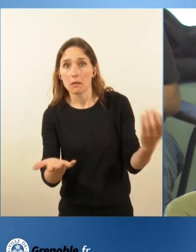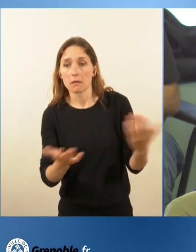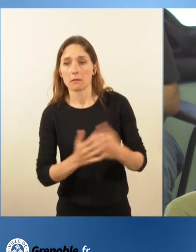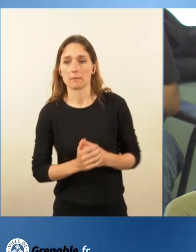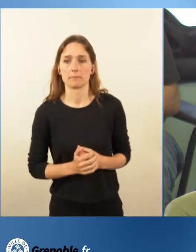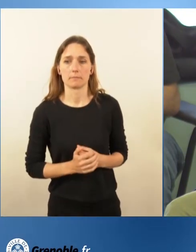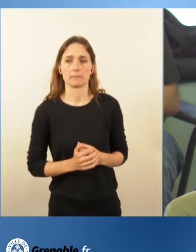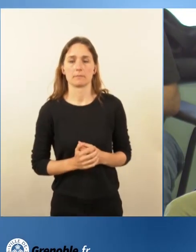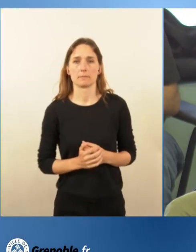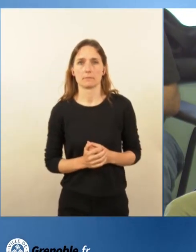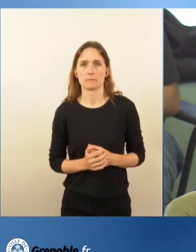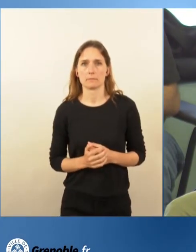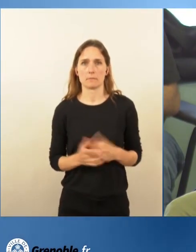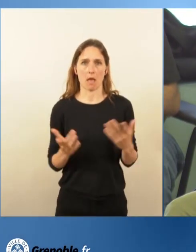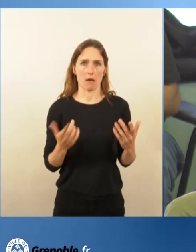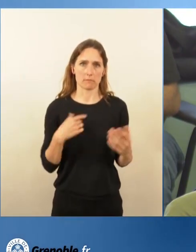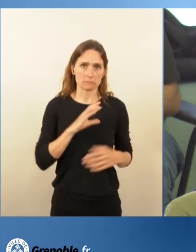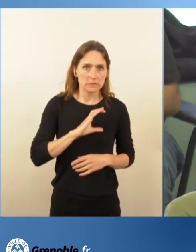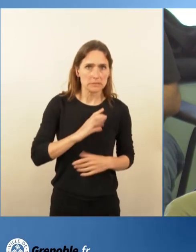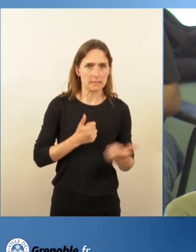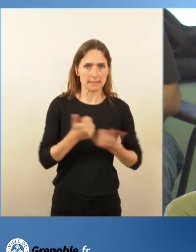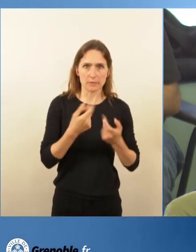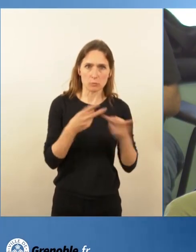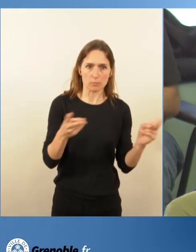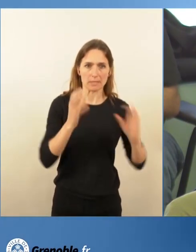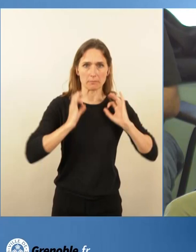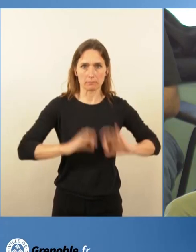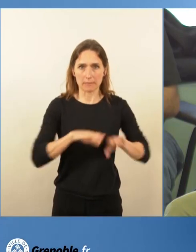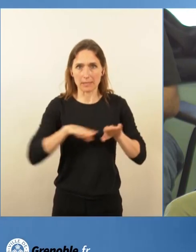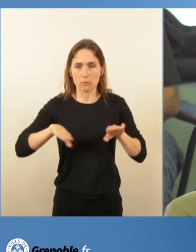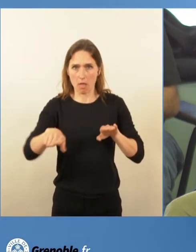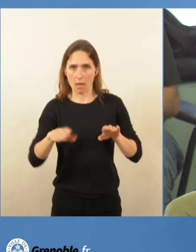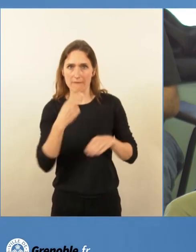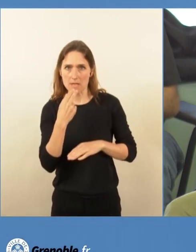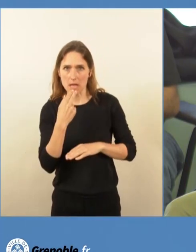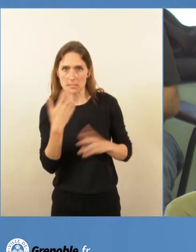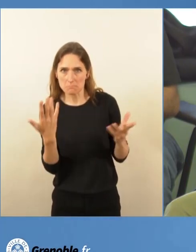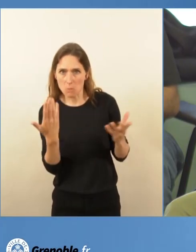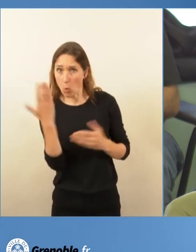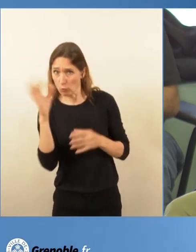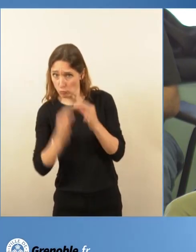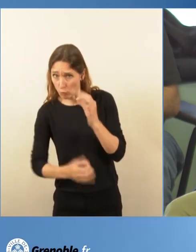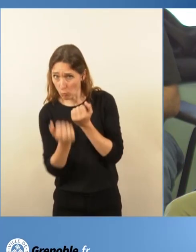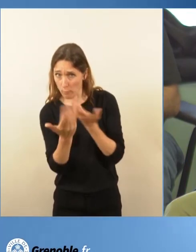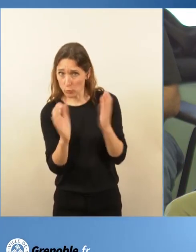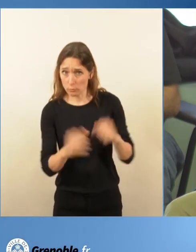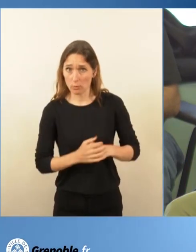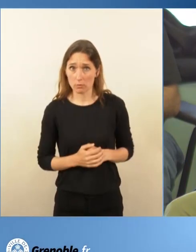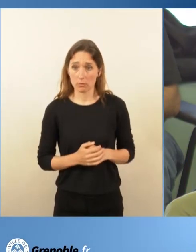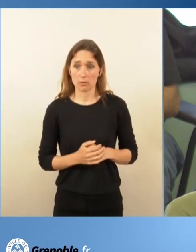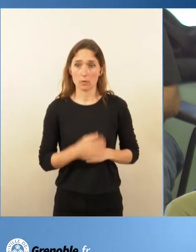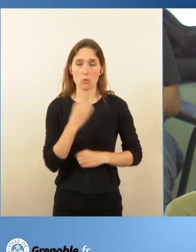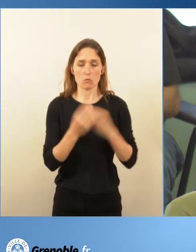à rendre le service public du périscolaire efficace re questionnez-vous à court ou moyen terme